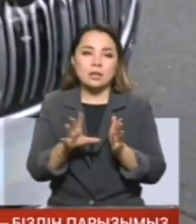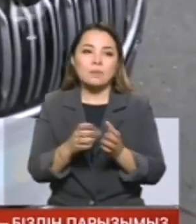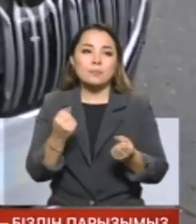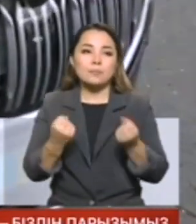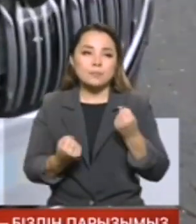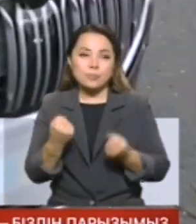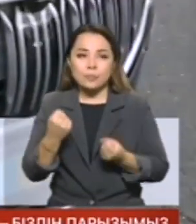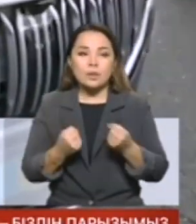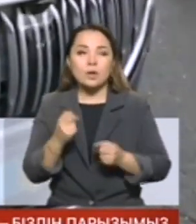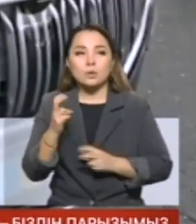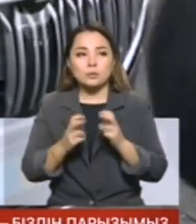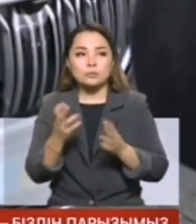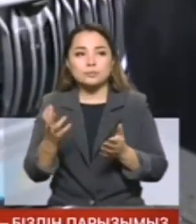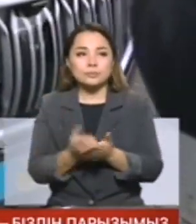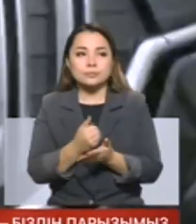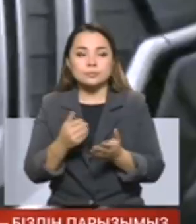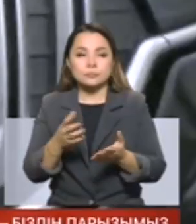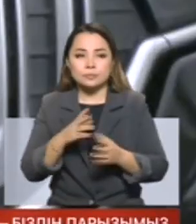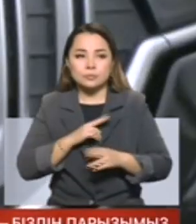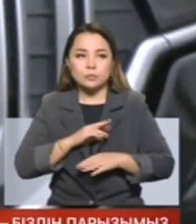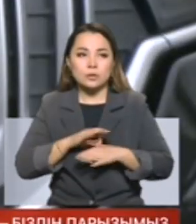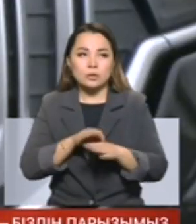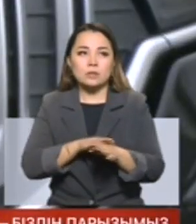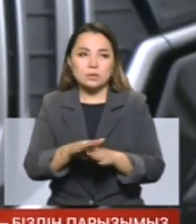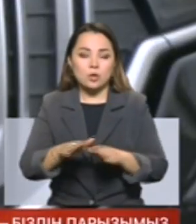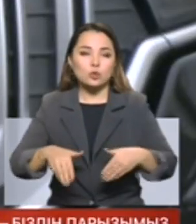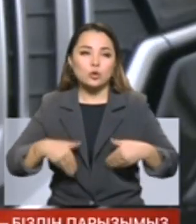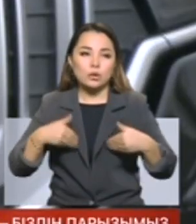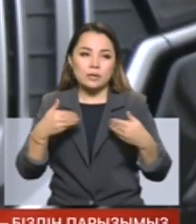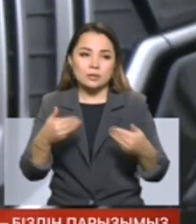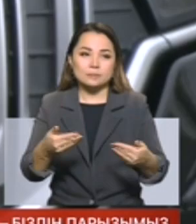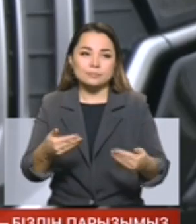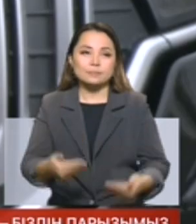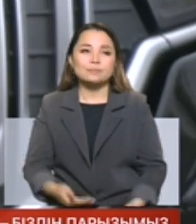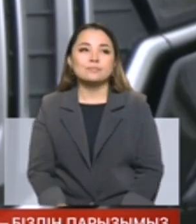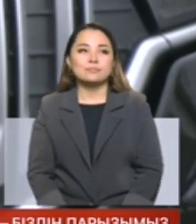электромобилінің өндірісін табысты іске қосуымен құттықтады.